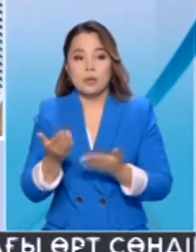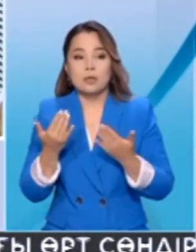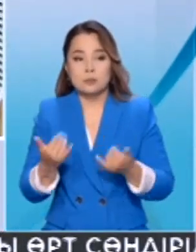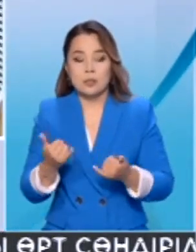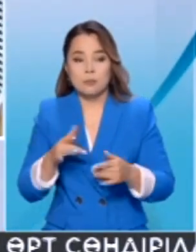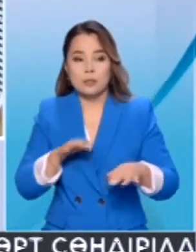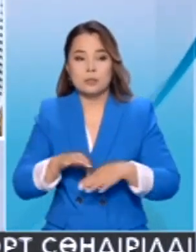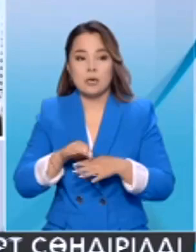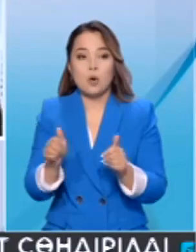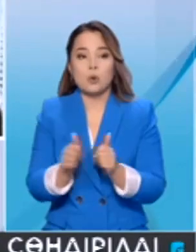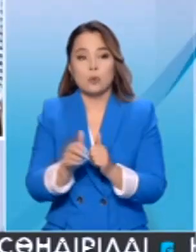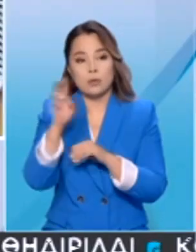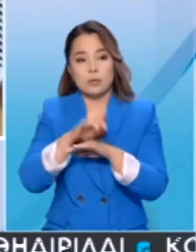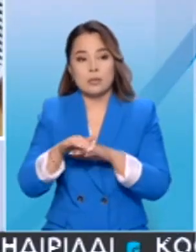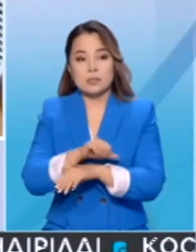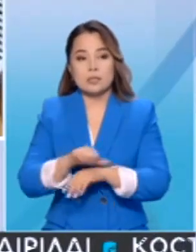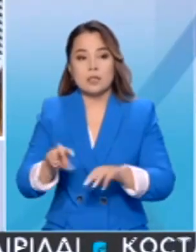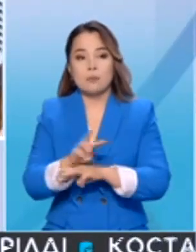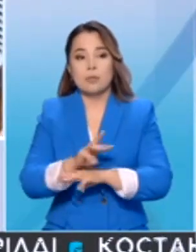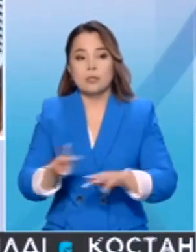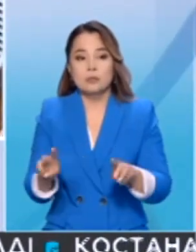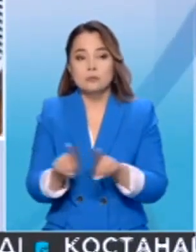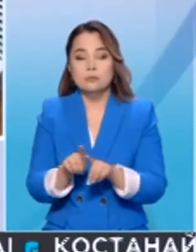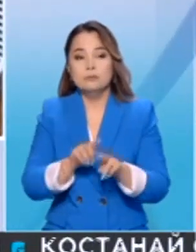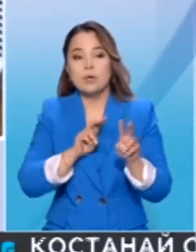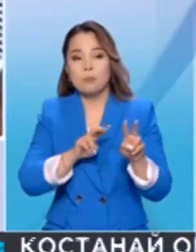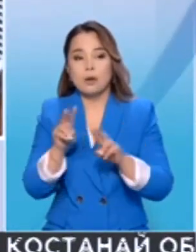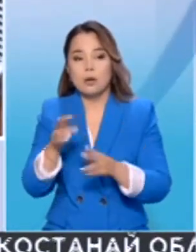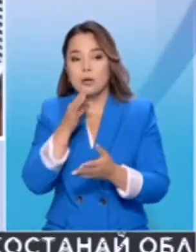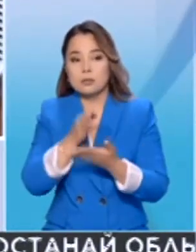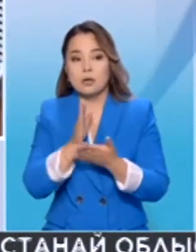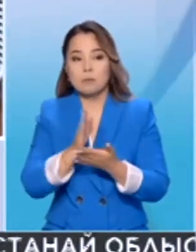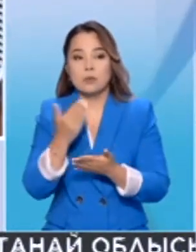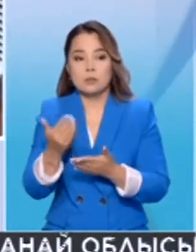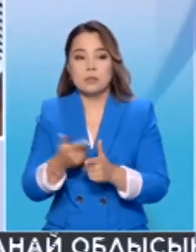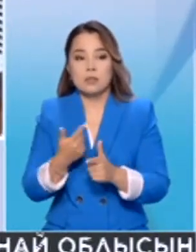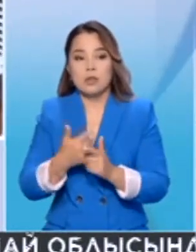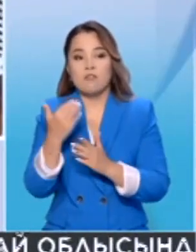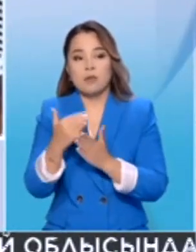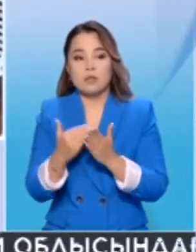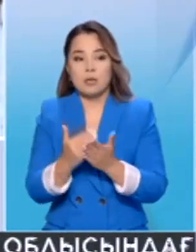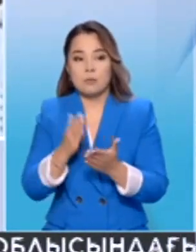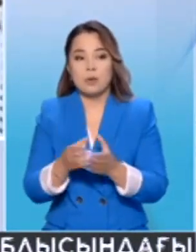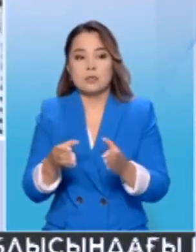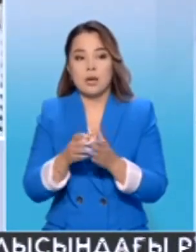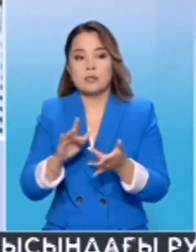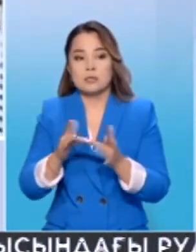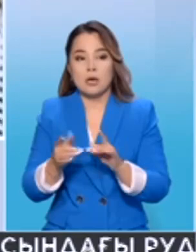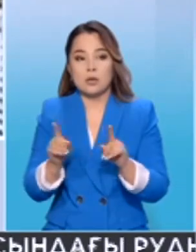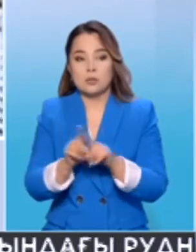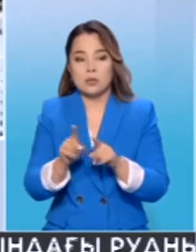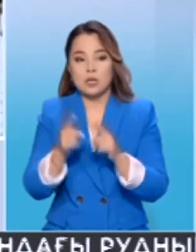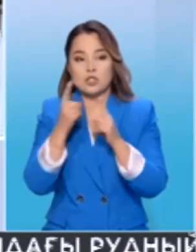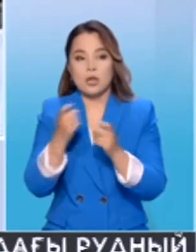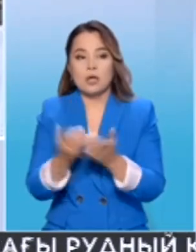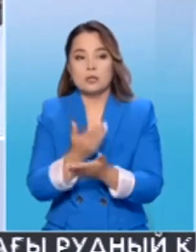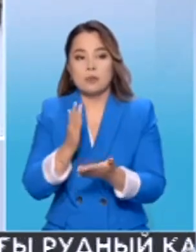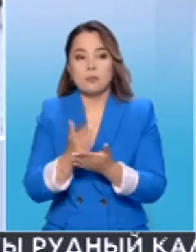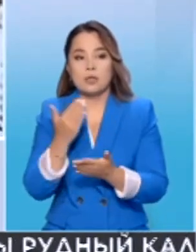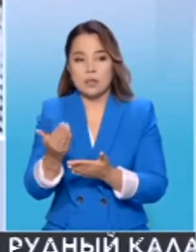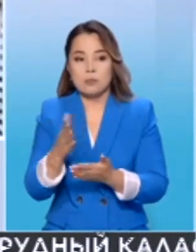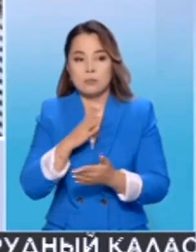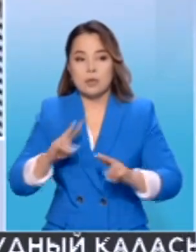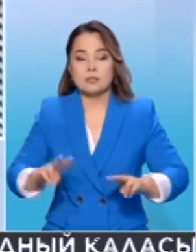Сондай-ақ бұл істі көрші елдің сыртқы істер министрлігі бақылауға алған. Бұл туралы аталған ведомствоның ресми сайтында жарияланды. Еске сала